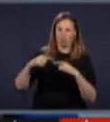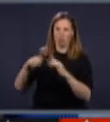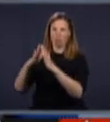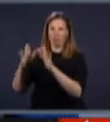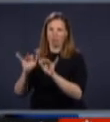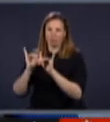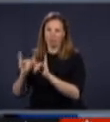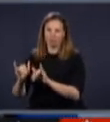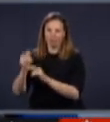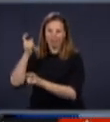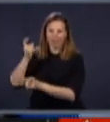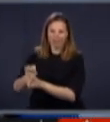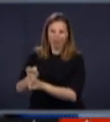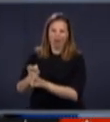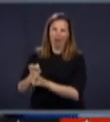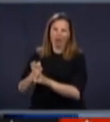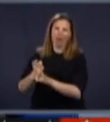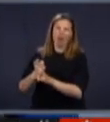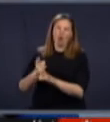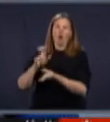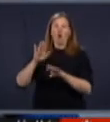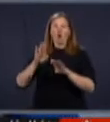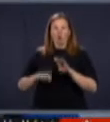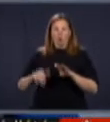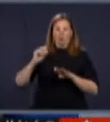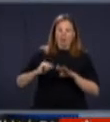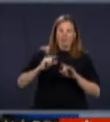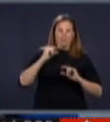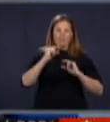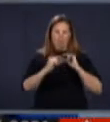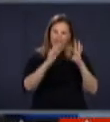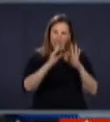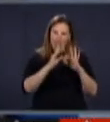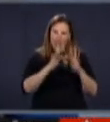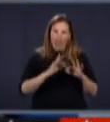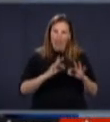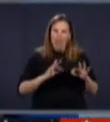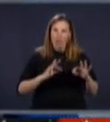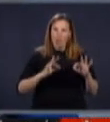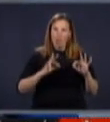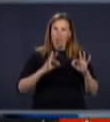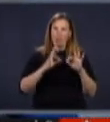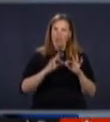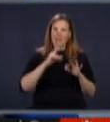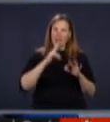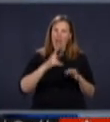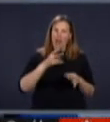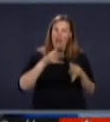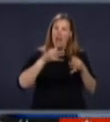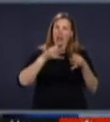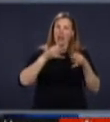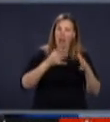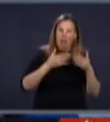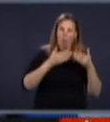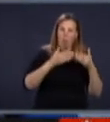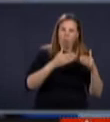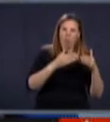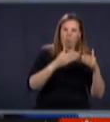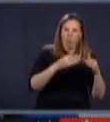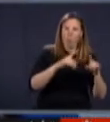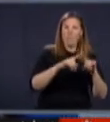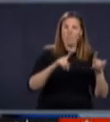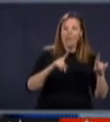versus une approche où on va devoir encore réouvrir le robinet ou le réostat, mais en